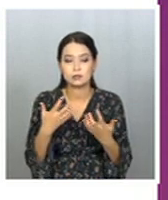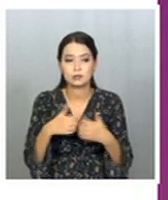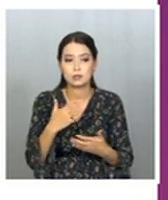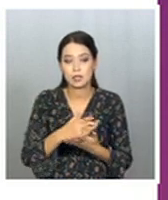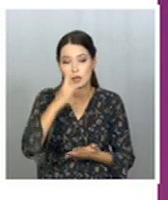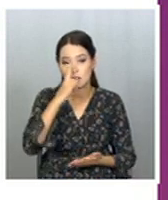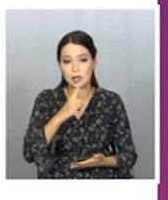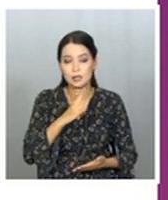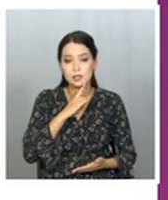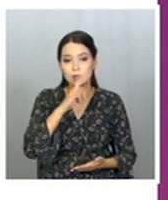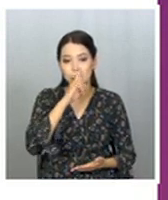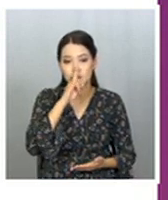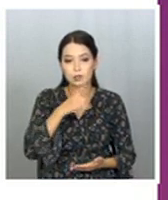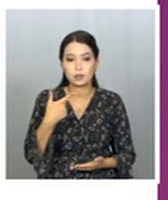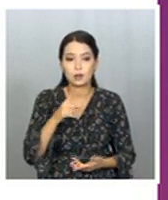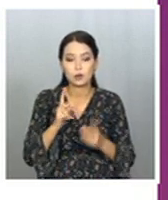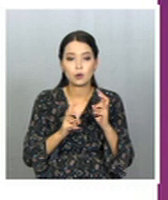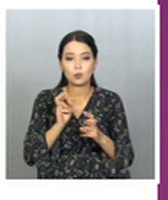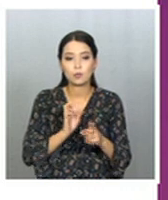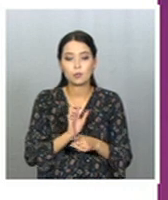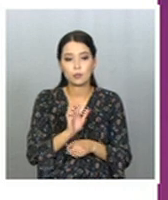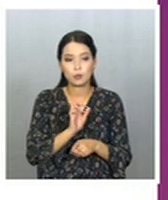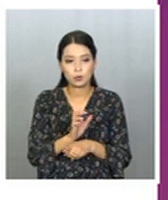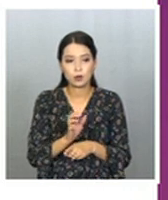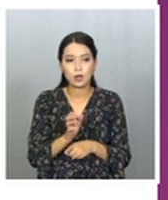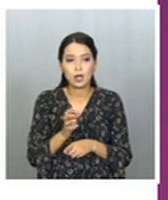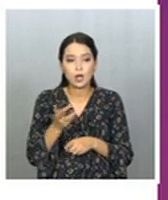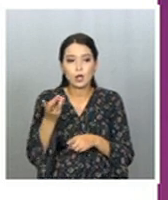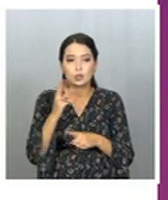Қазақстанда мұнайды өңдеудің үш ірі орталығы бар.